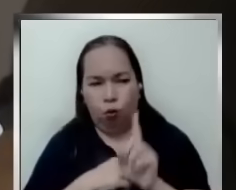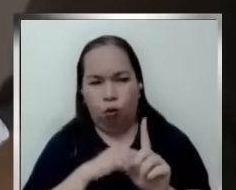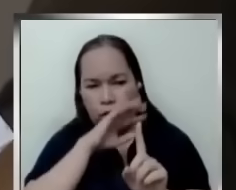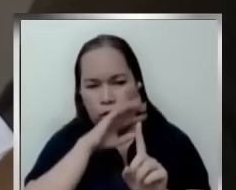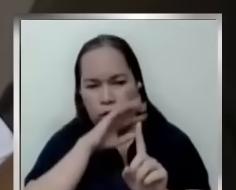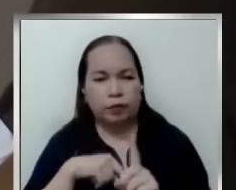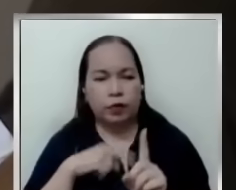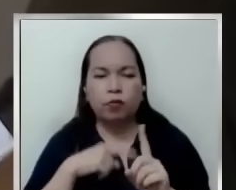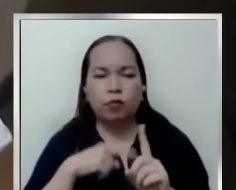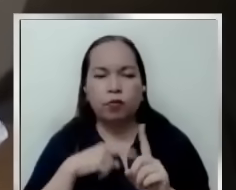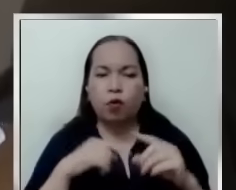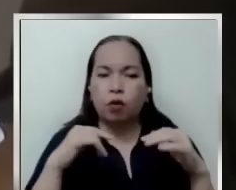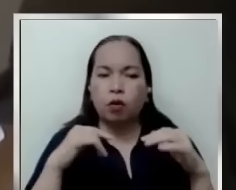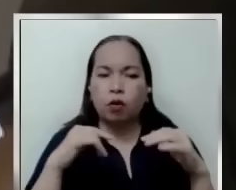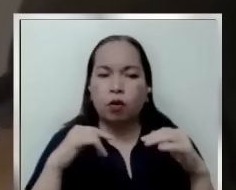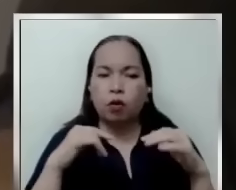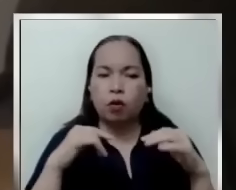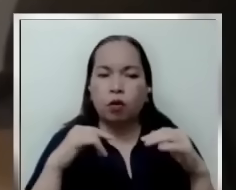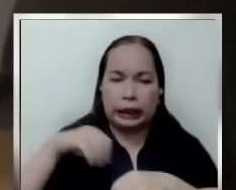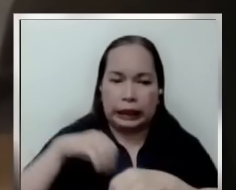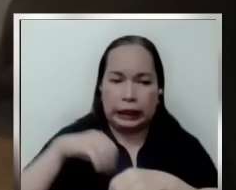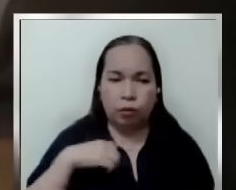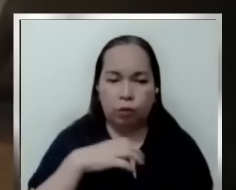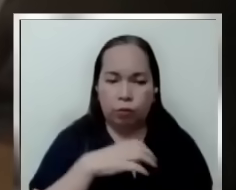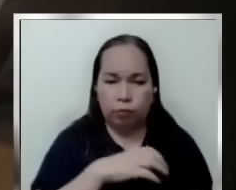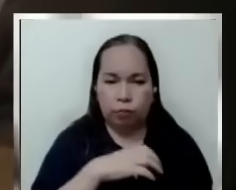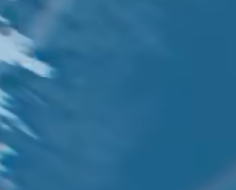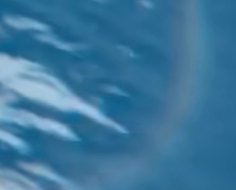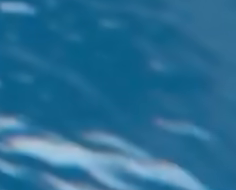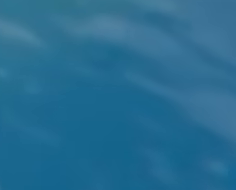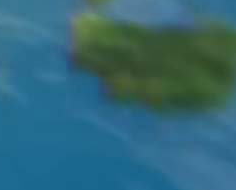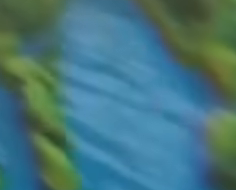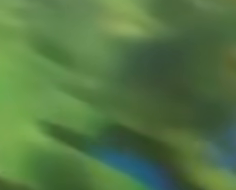Integrated News, Chino Gaston nakatutok, 24 oras.